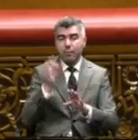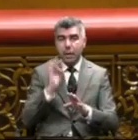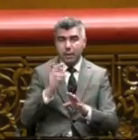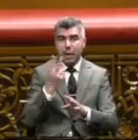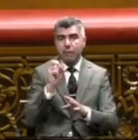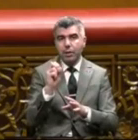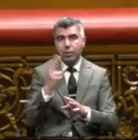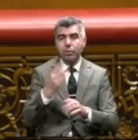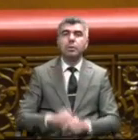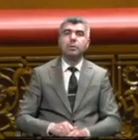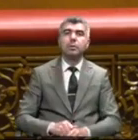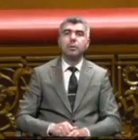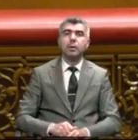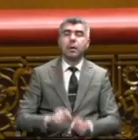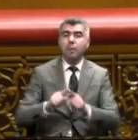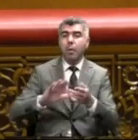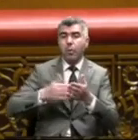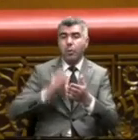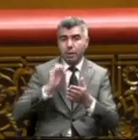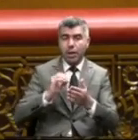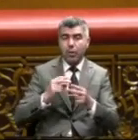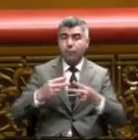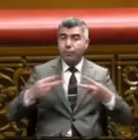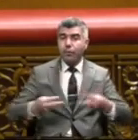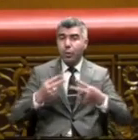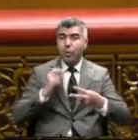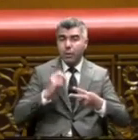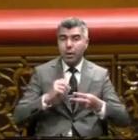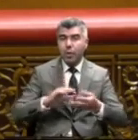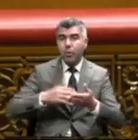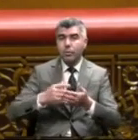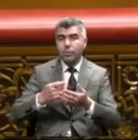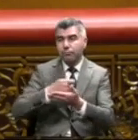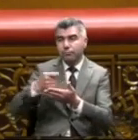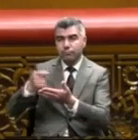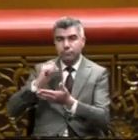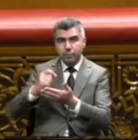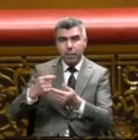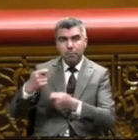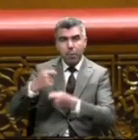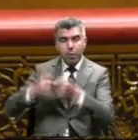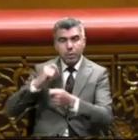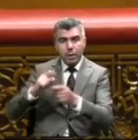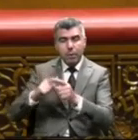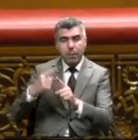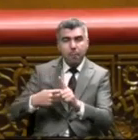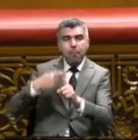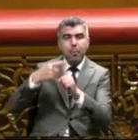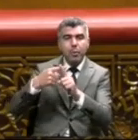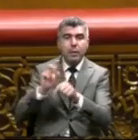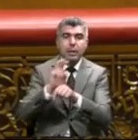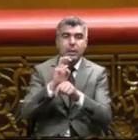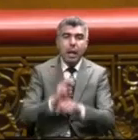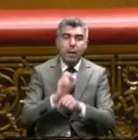2022 ان اللجوء الكثير من السوق الداخلي لتغطيه الحاجيات التمويليه يؤدي الى ارتفاع تكلفه المديونه ينتج